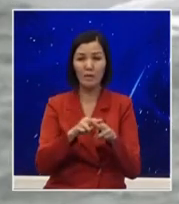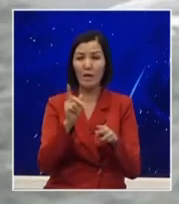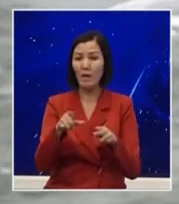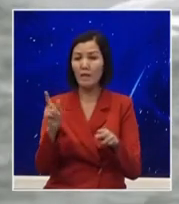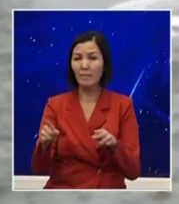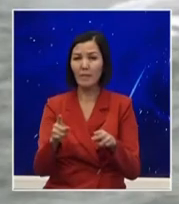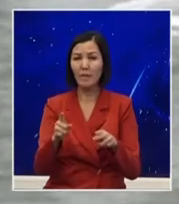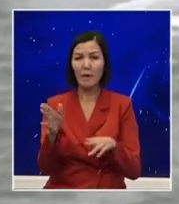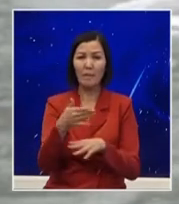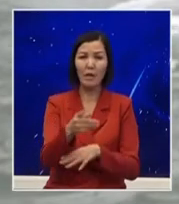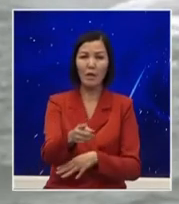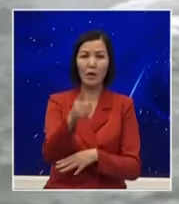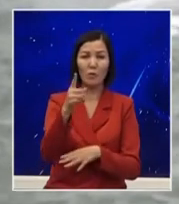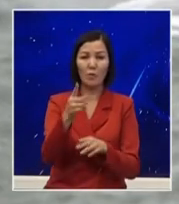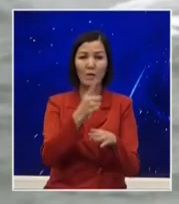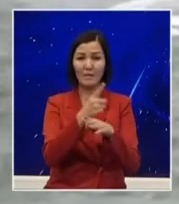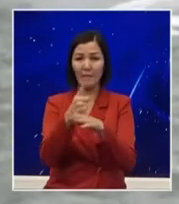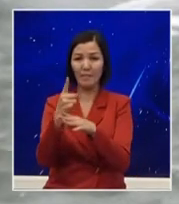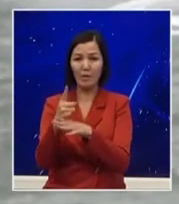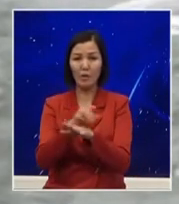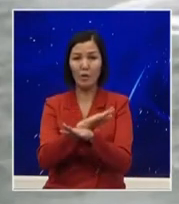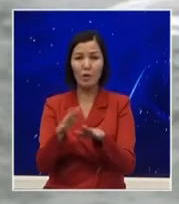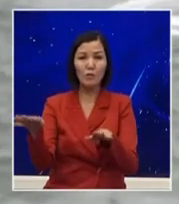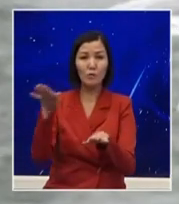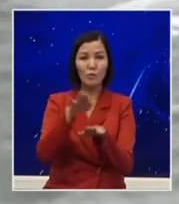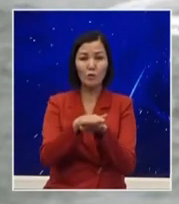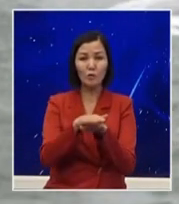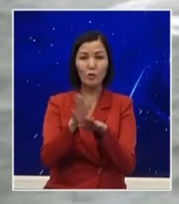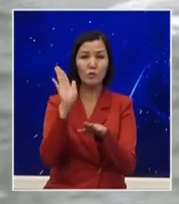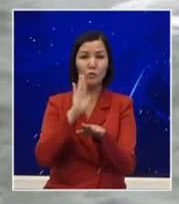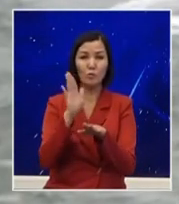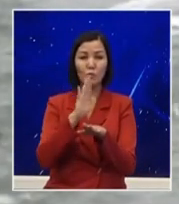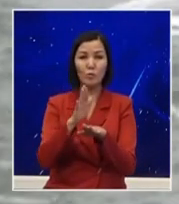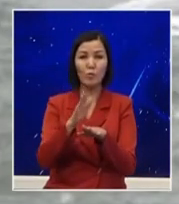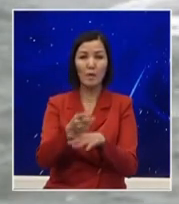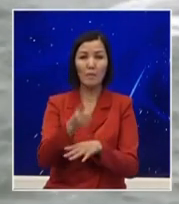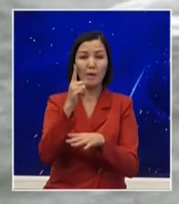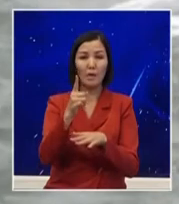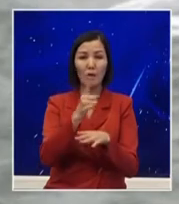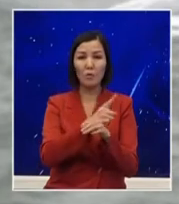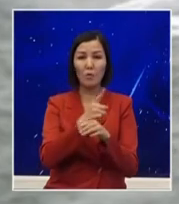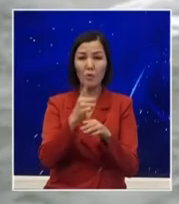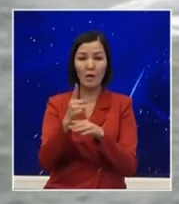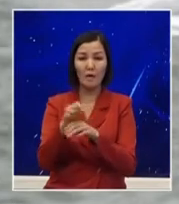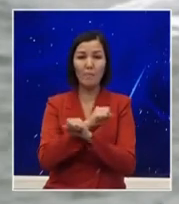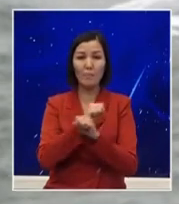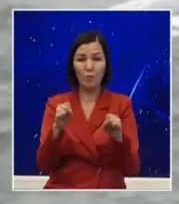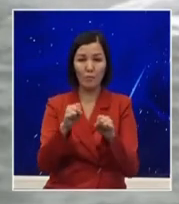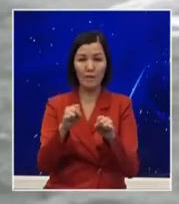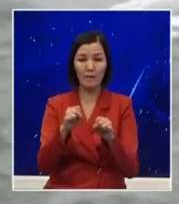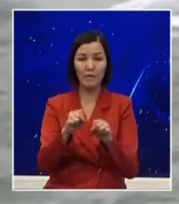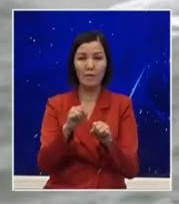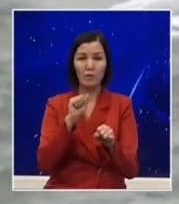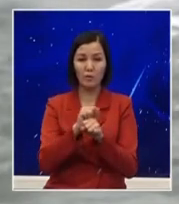айтатынымыз, қазіргі кезде мұздың үстіне шығуға, судың жағалауына барып, балық аулап, жұмыс істеудің барлығы